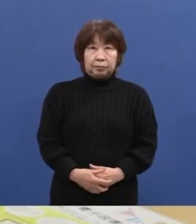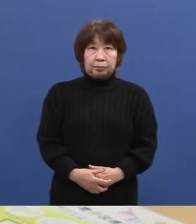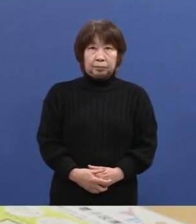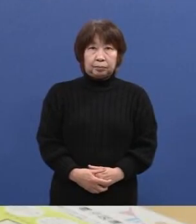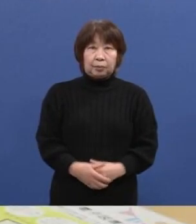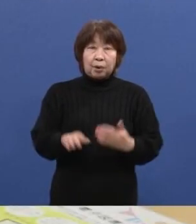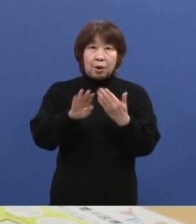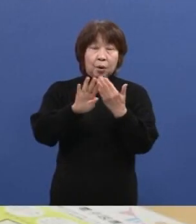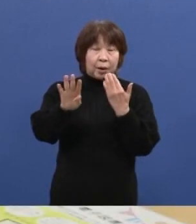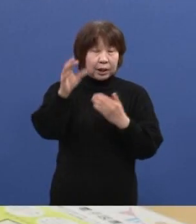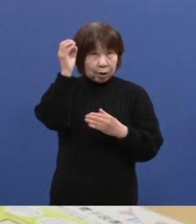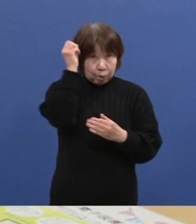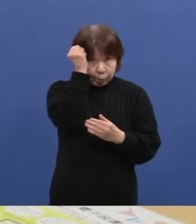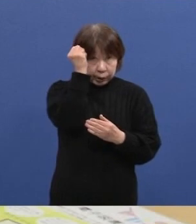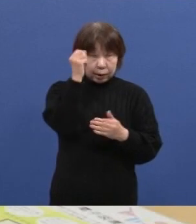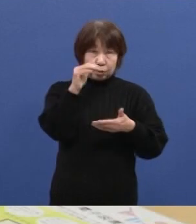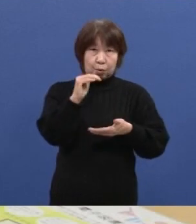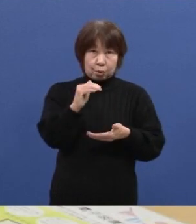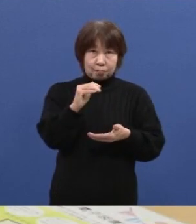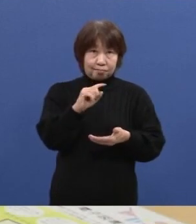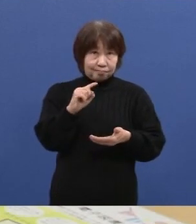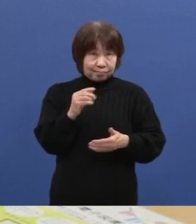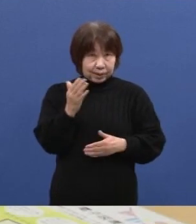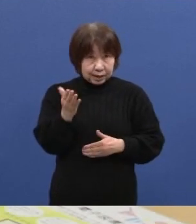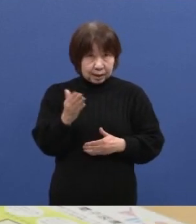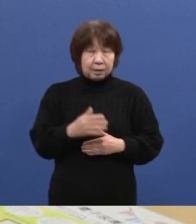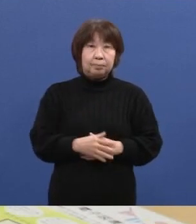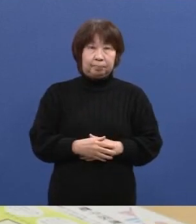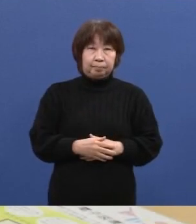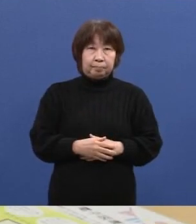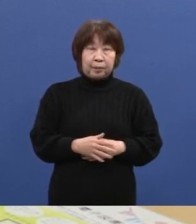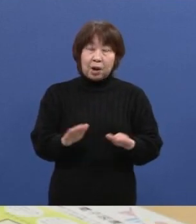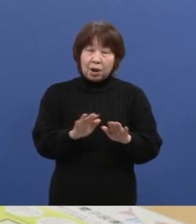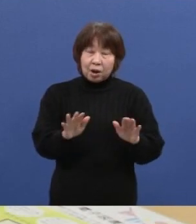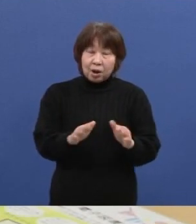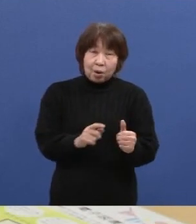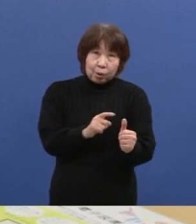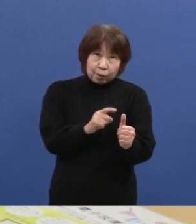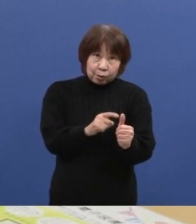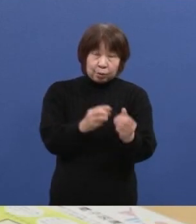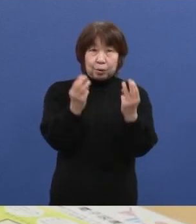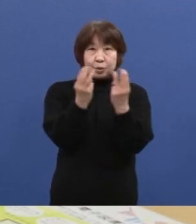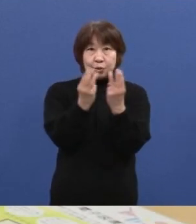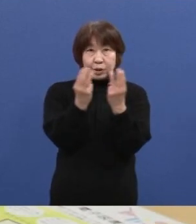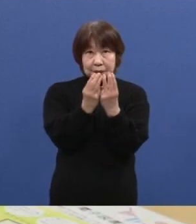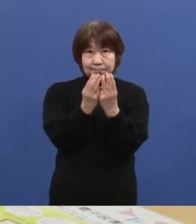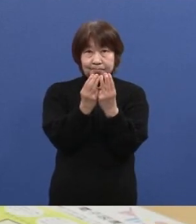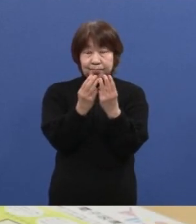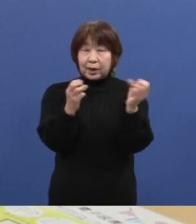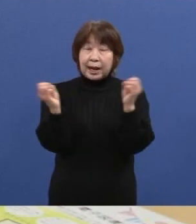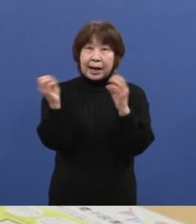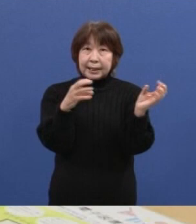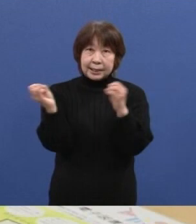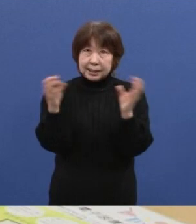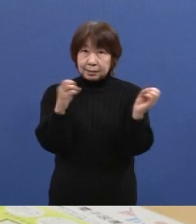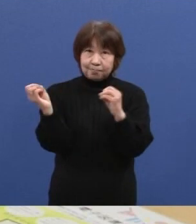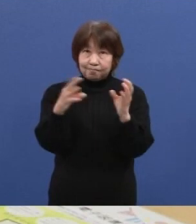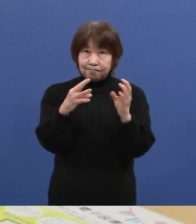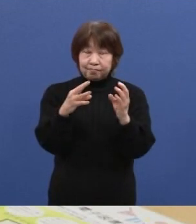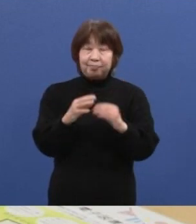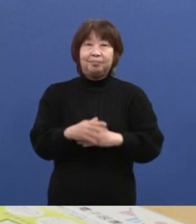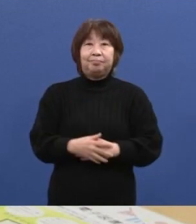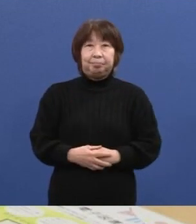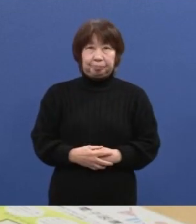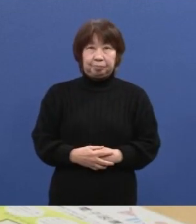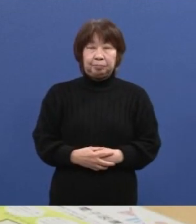その他に覚えていることとかありますか？ 確か男の子と数字の話をしていました。 あ、そうです